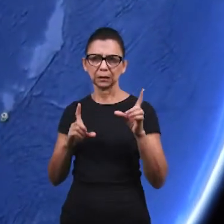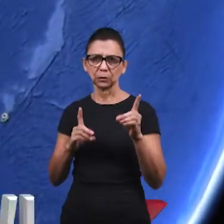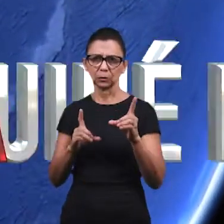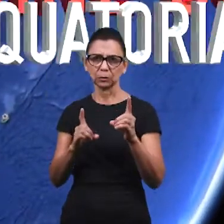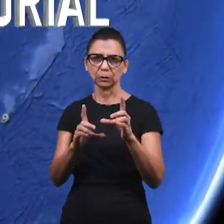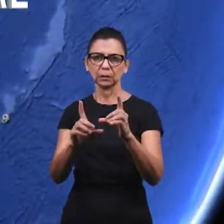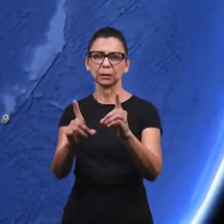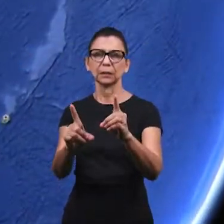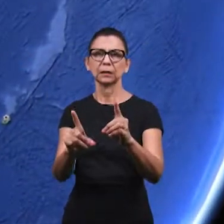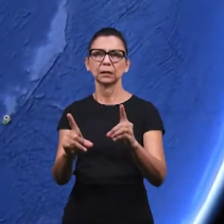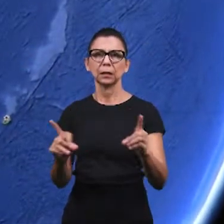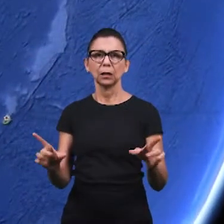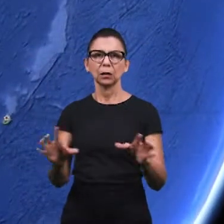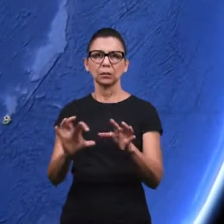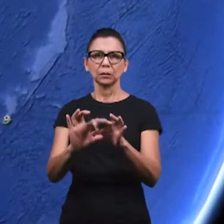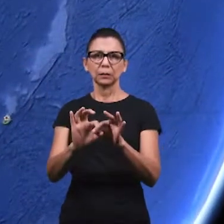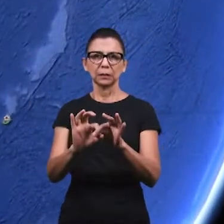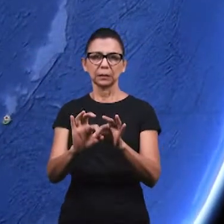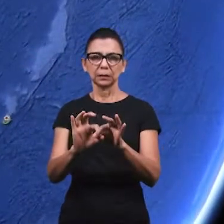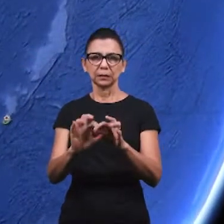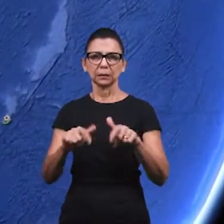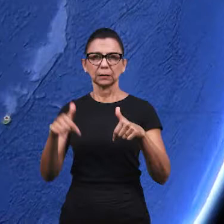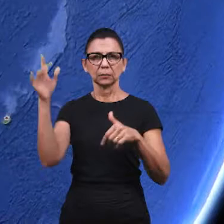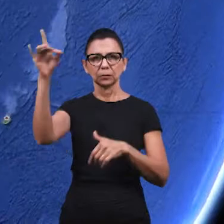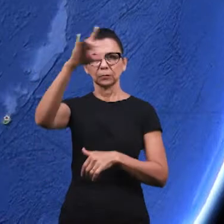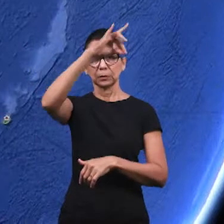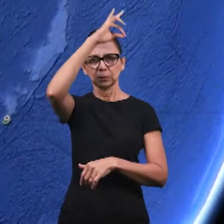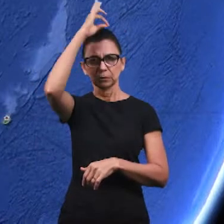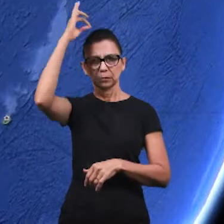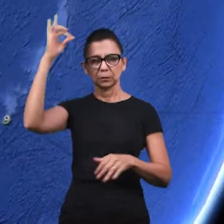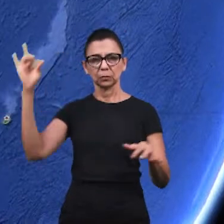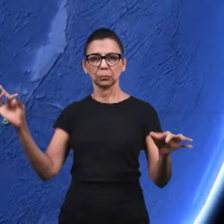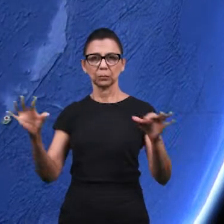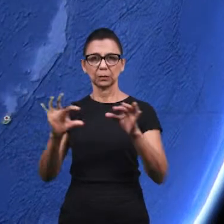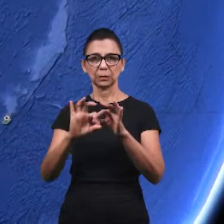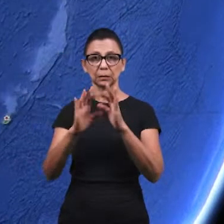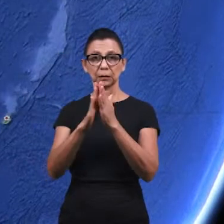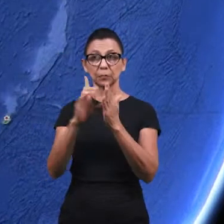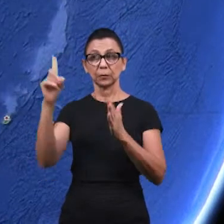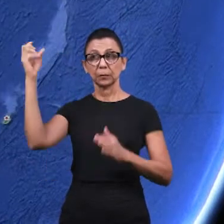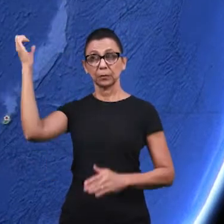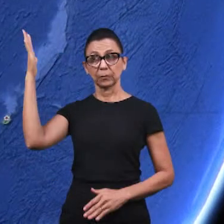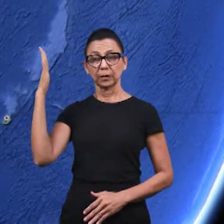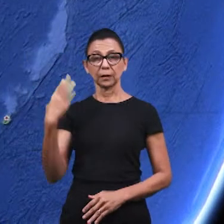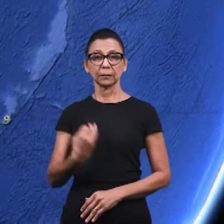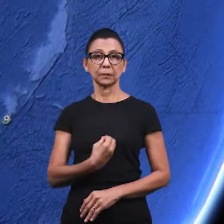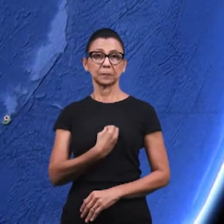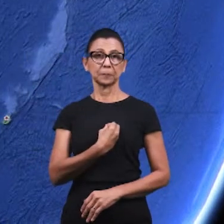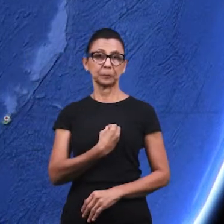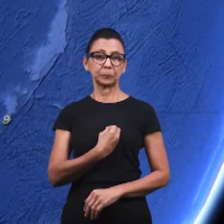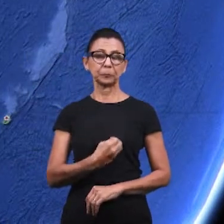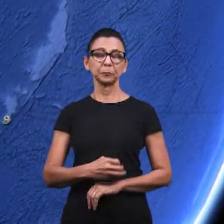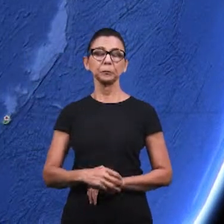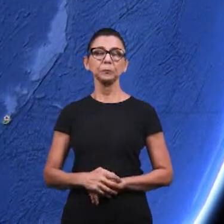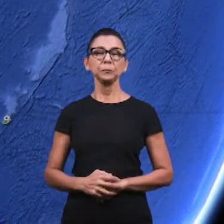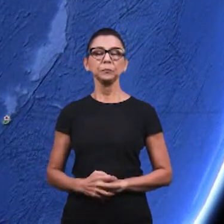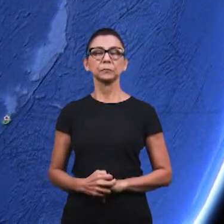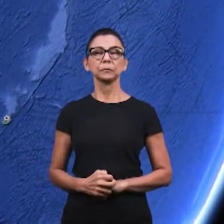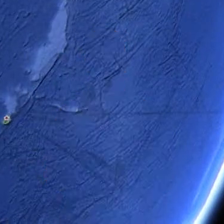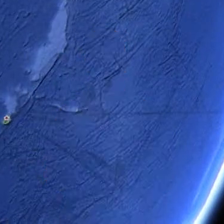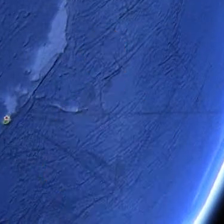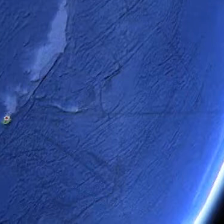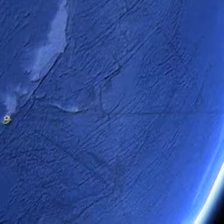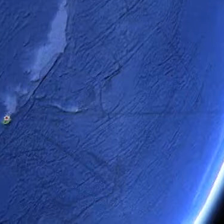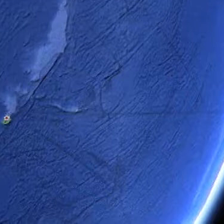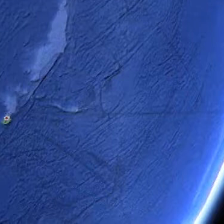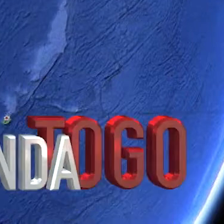3 Amériques, Europe, Afrique, Asie et Océanie, connectées par la même doctrine, par la direction